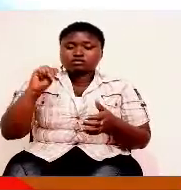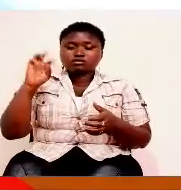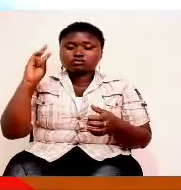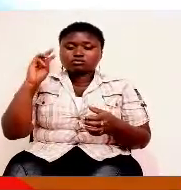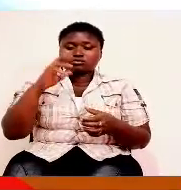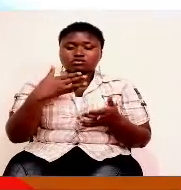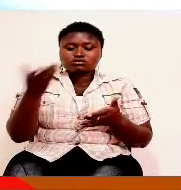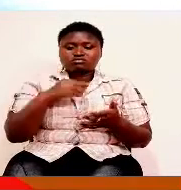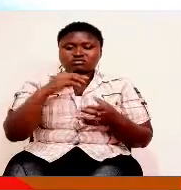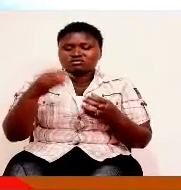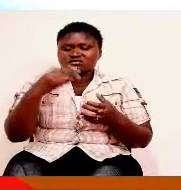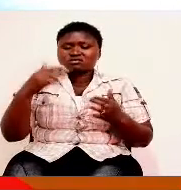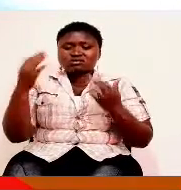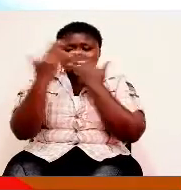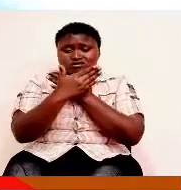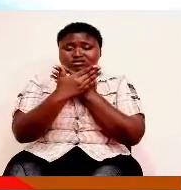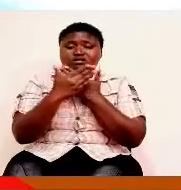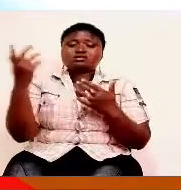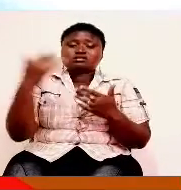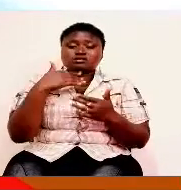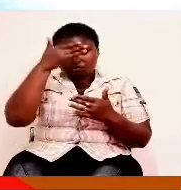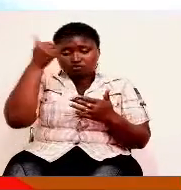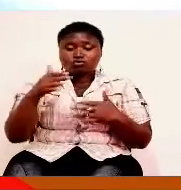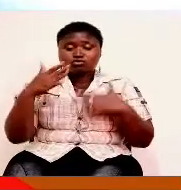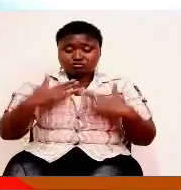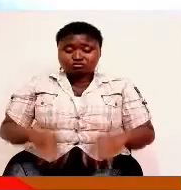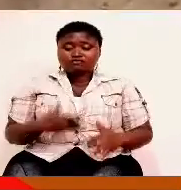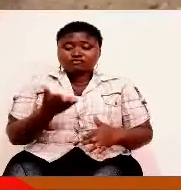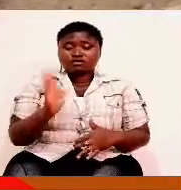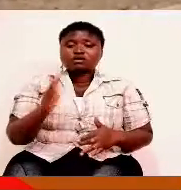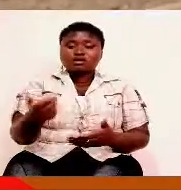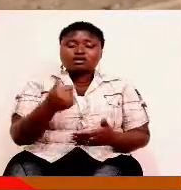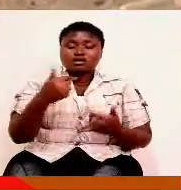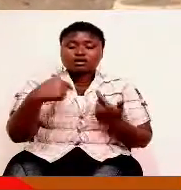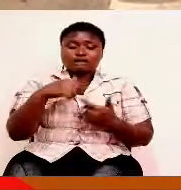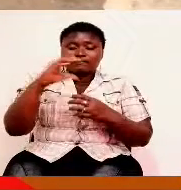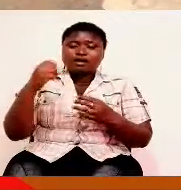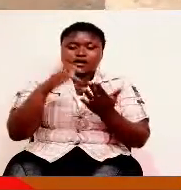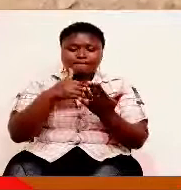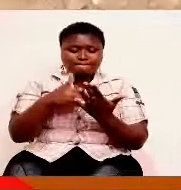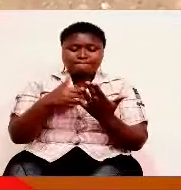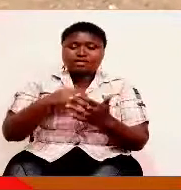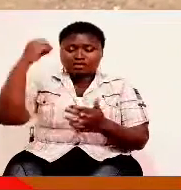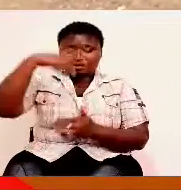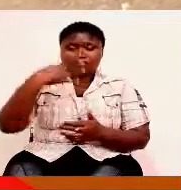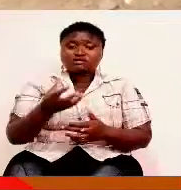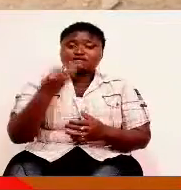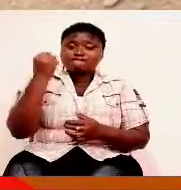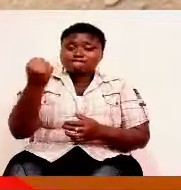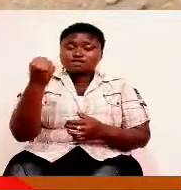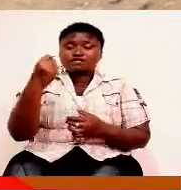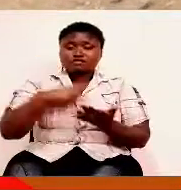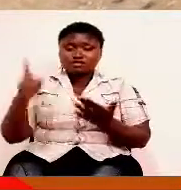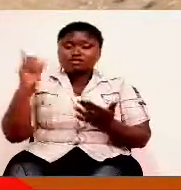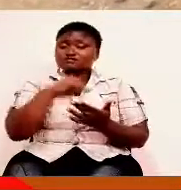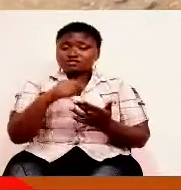rere rifatithio kaduma kuona aikari ya itura rere maapuraire thitima makiria ya miaka 5 mithiru na makiri hano